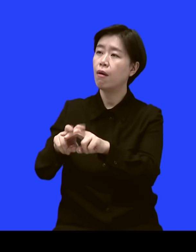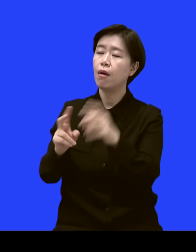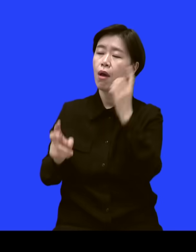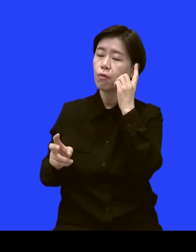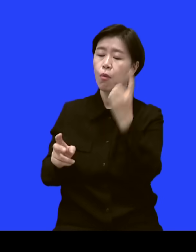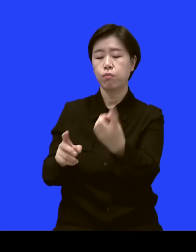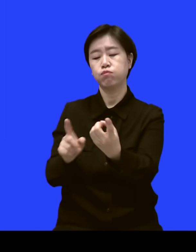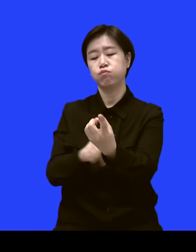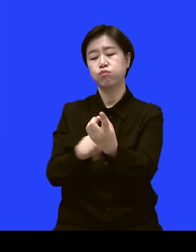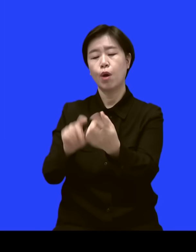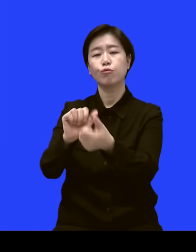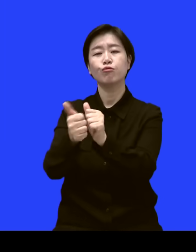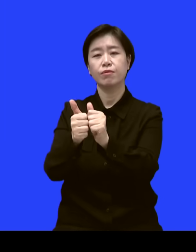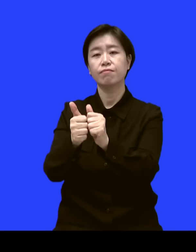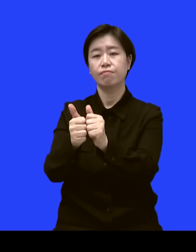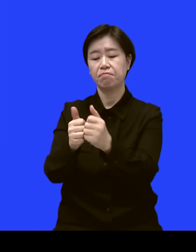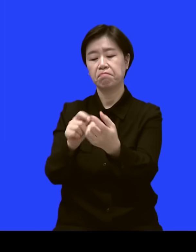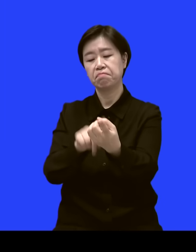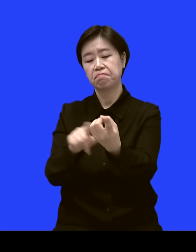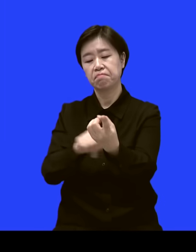앉아있다 오고. 근데